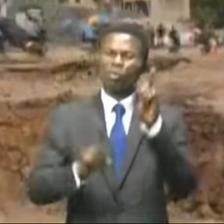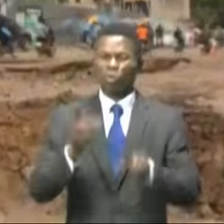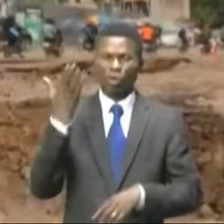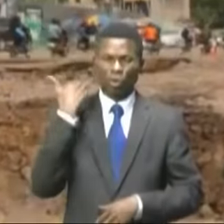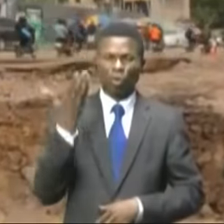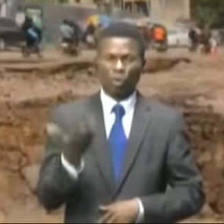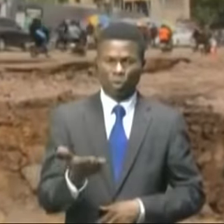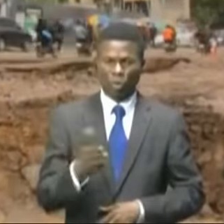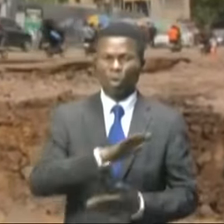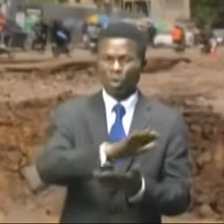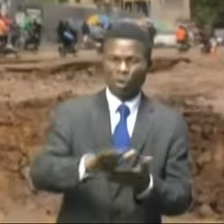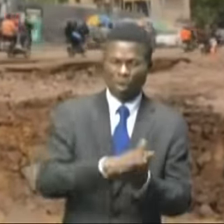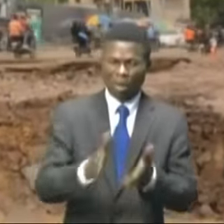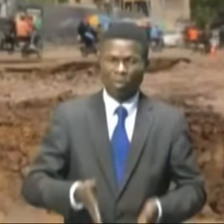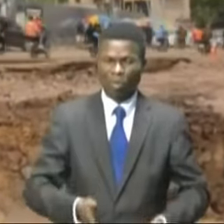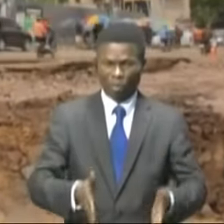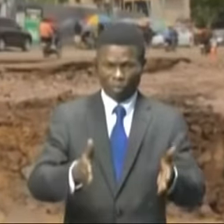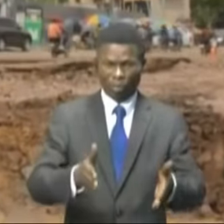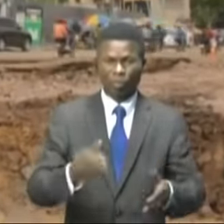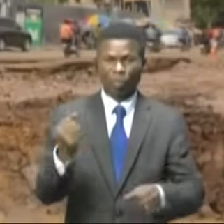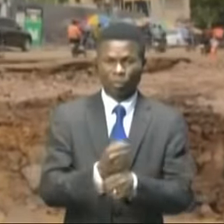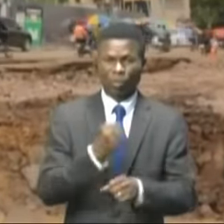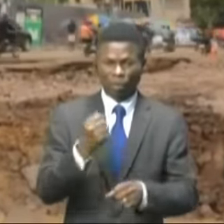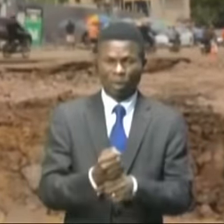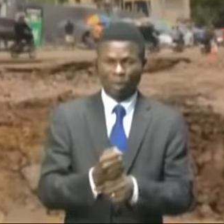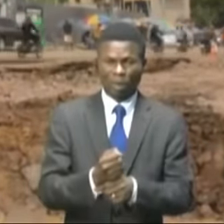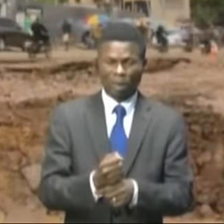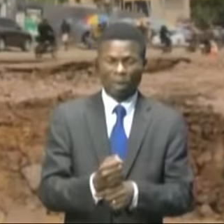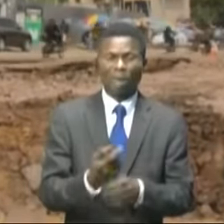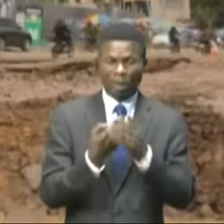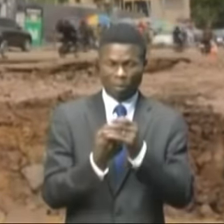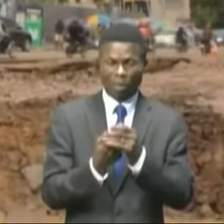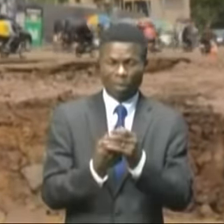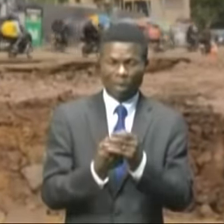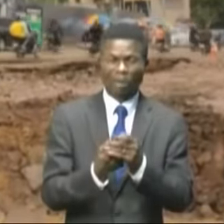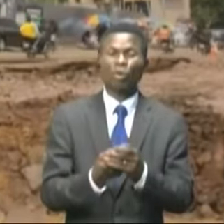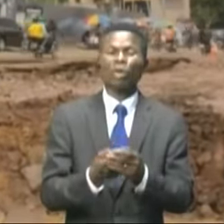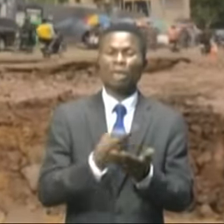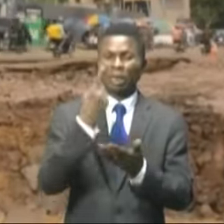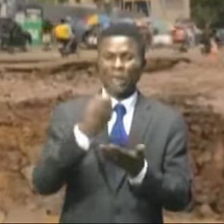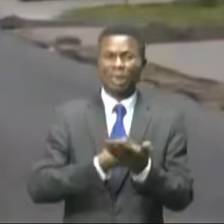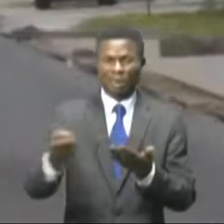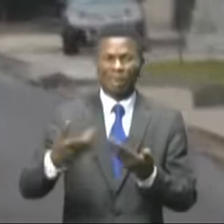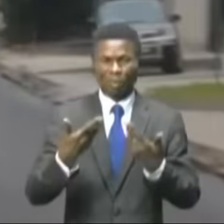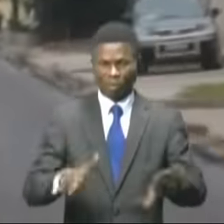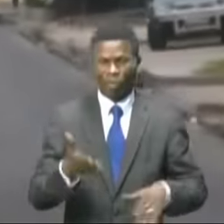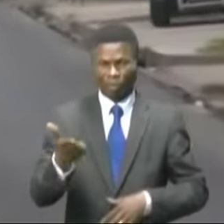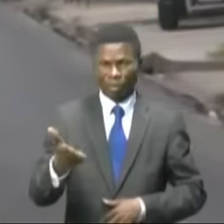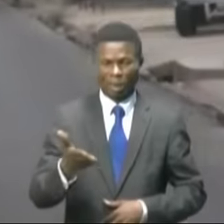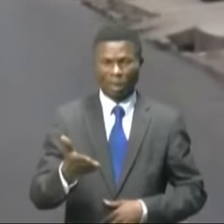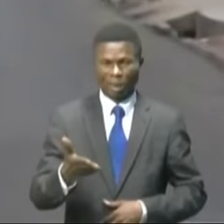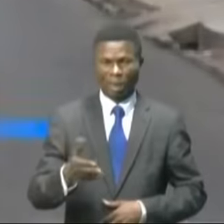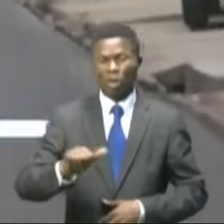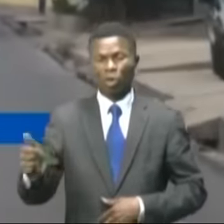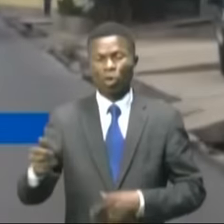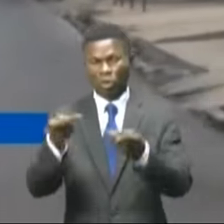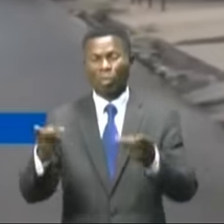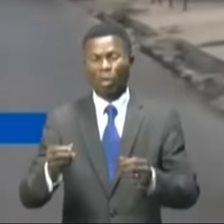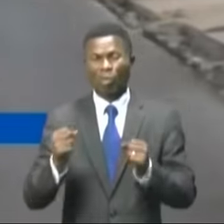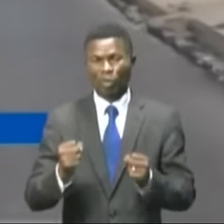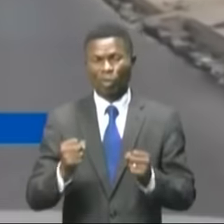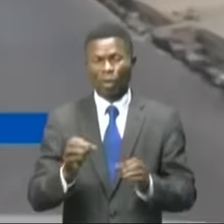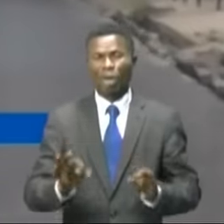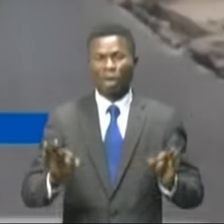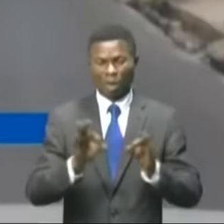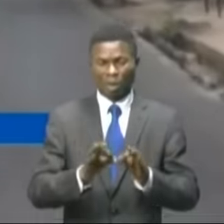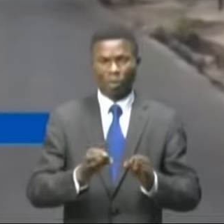et bétonner la chaussée. Les travaux vont s'achever dans une semaine, ont rassuré les ingénieurs. Vers les autres points chauds, Allée